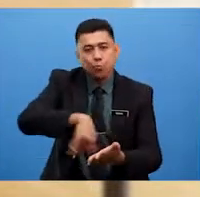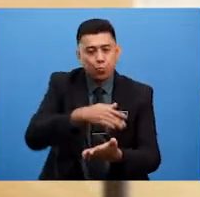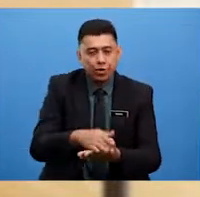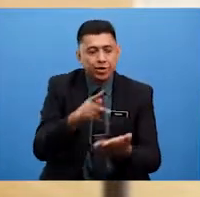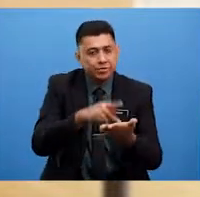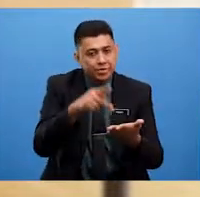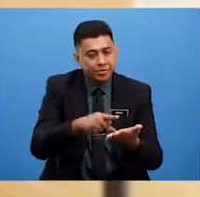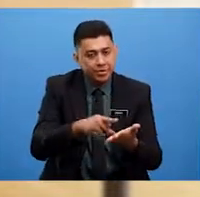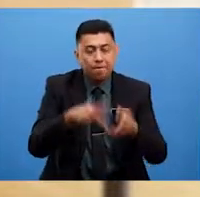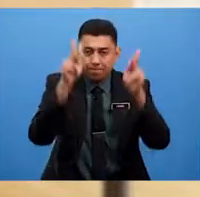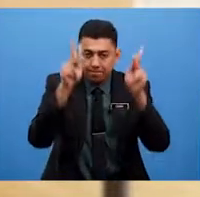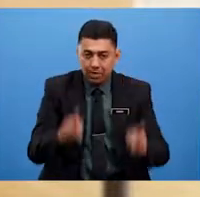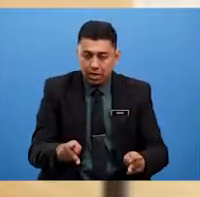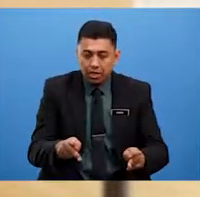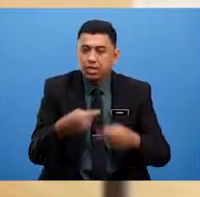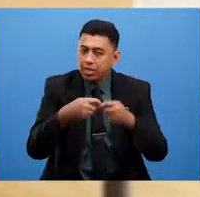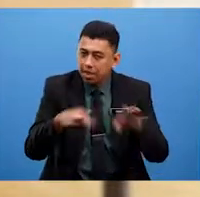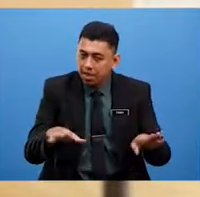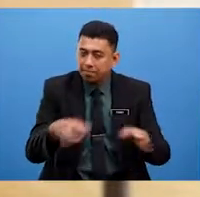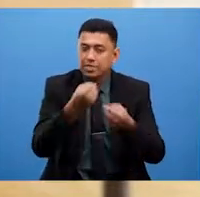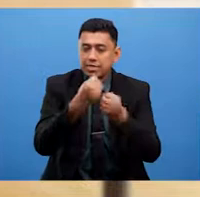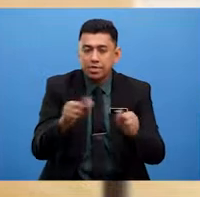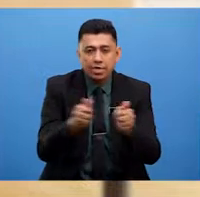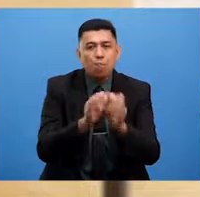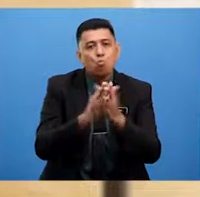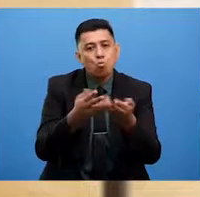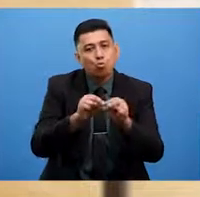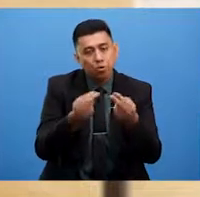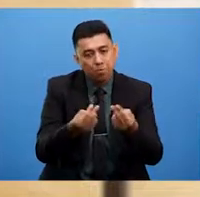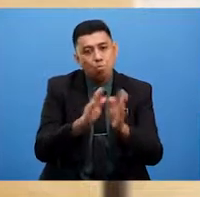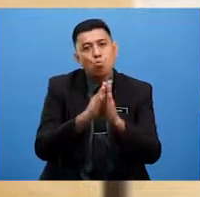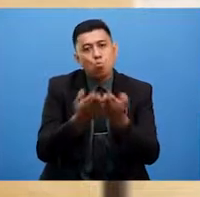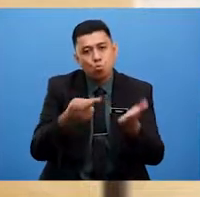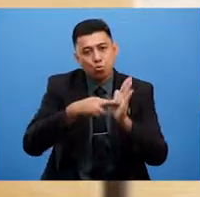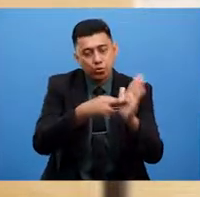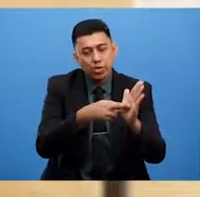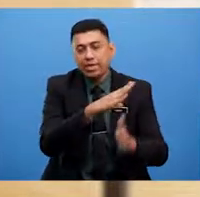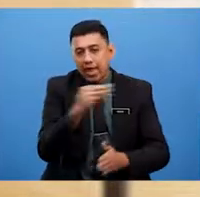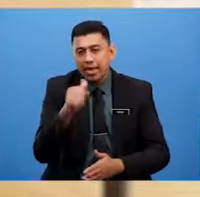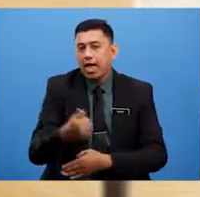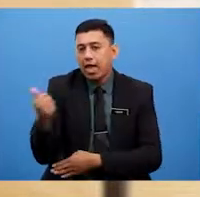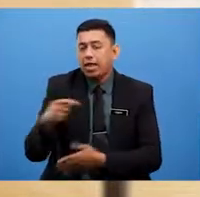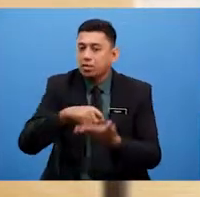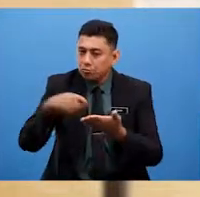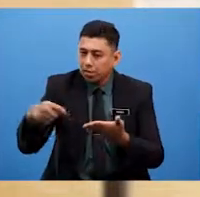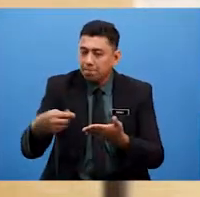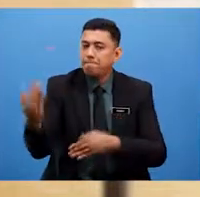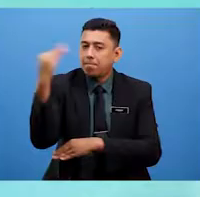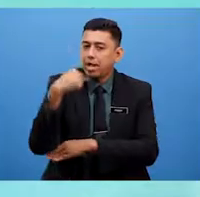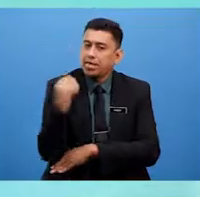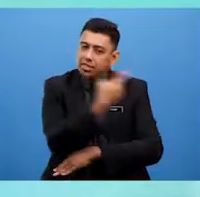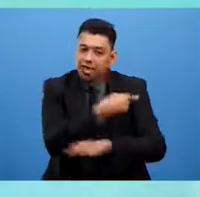Sekiranya pelajar-pelajar telah bersedia dengan buku nota, buku rujukan dan alat tulis, mari kita mulakan.